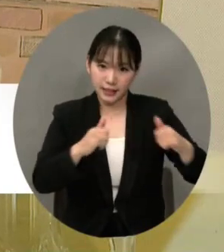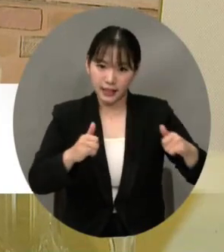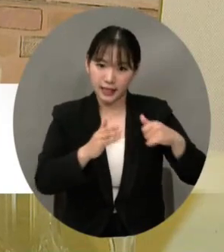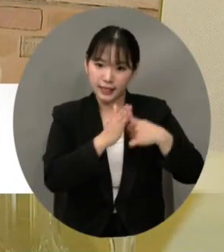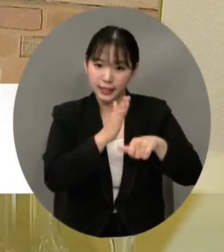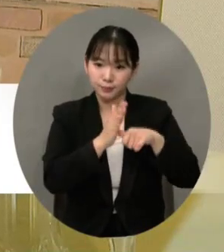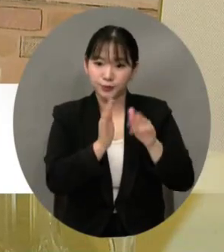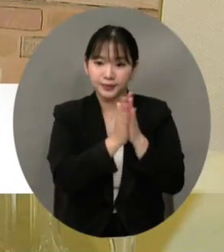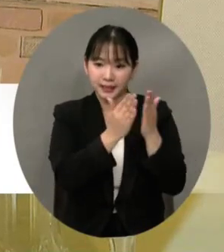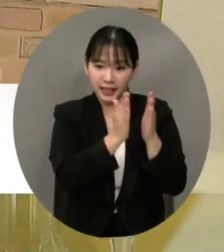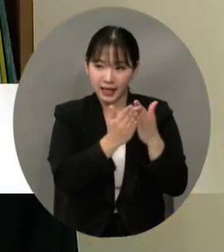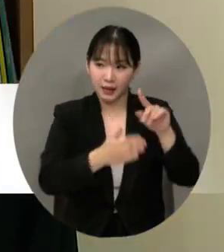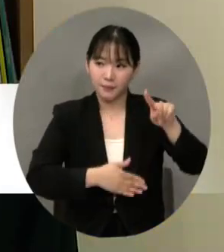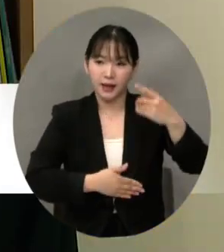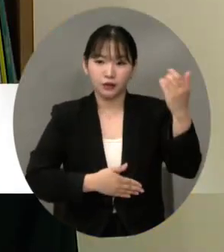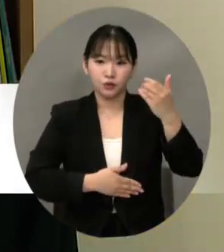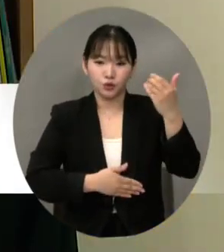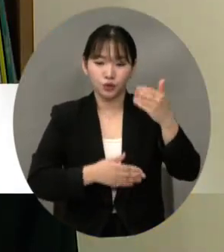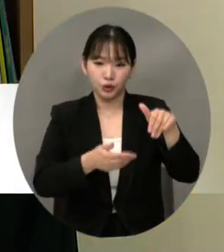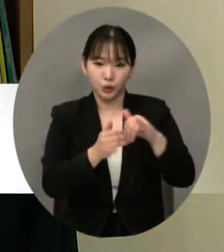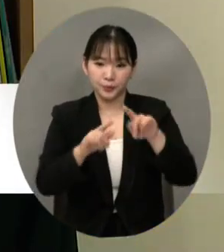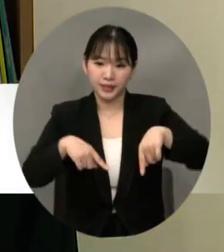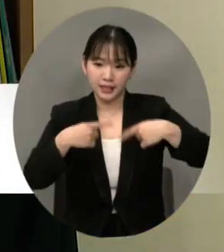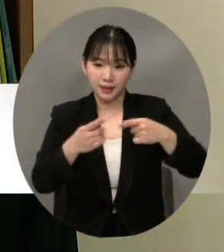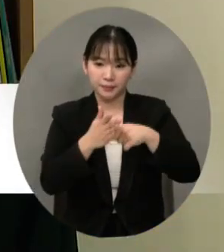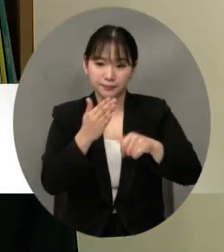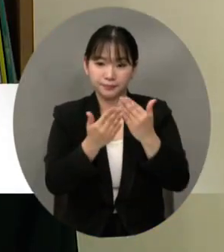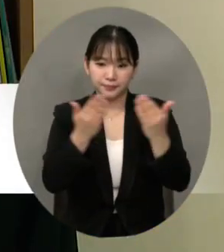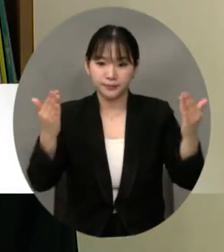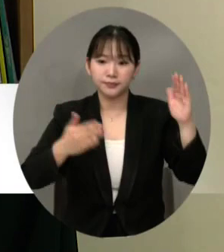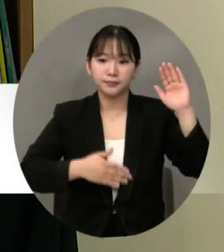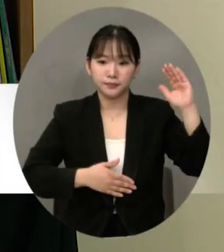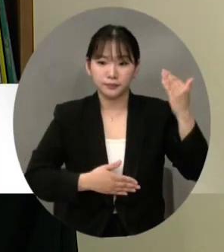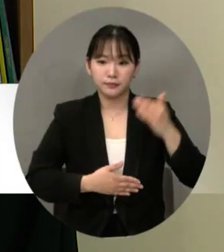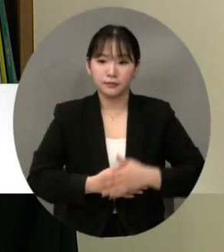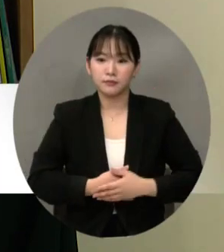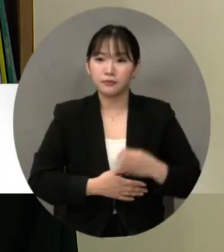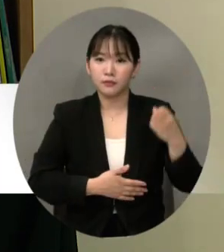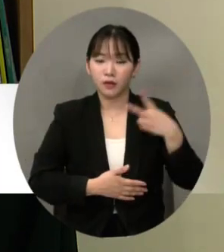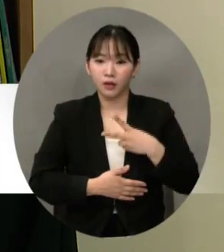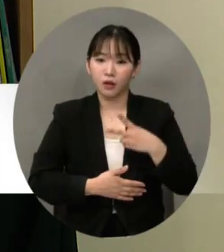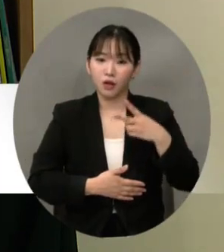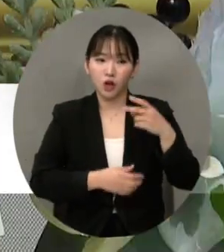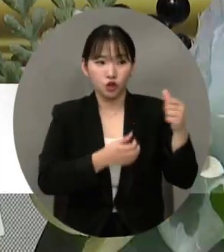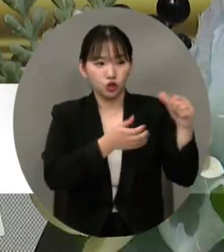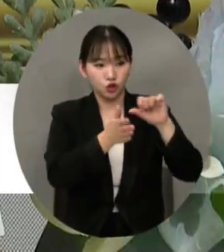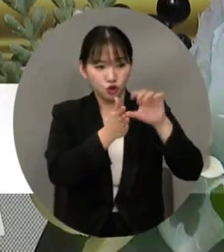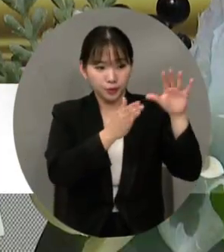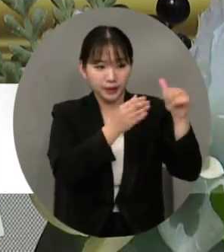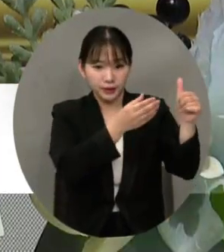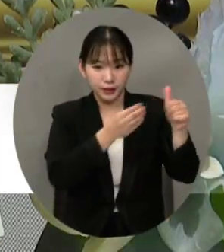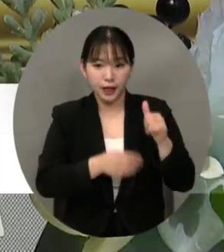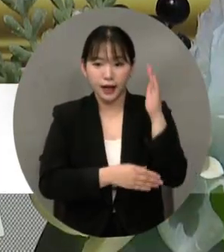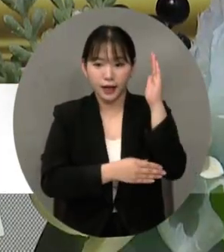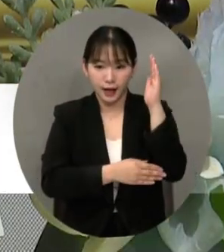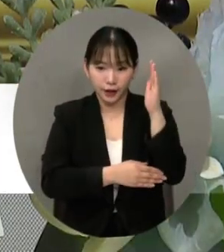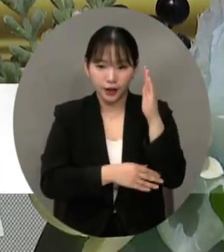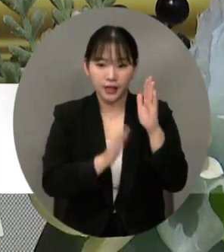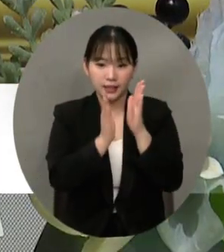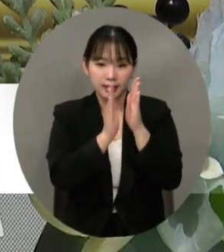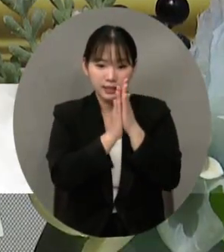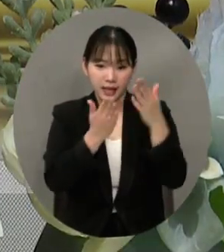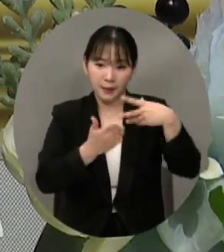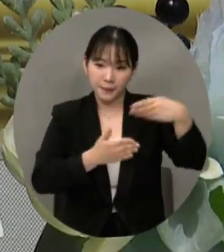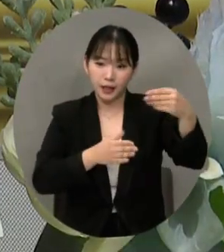수록집 등 190회 점의 도민 참여 작품이 전시됩니다 또 명사 초청 특별 강연과 도서대출